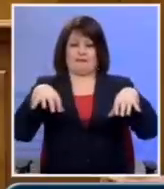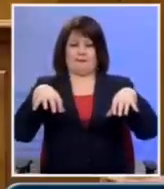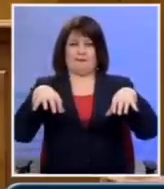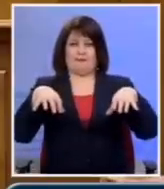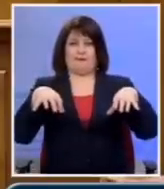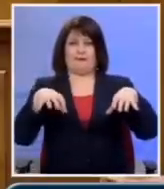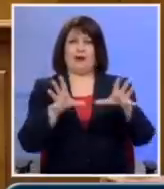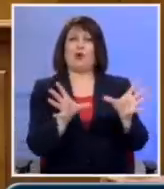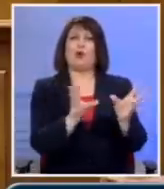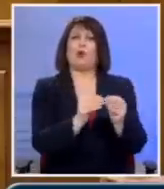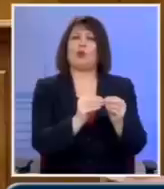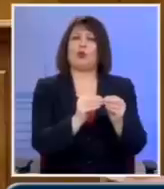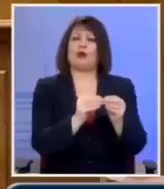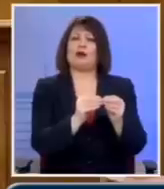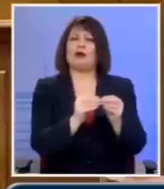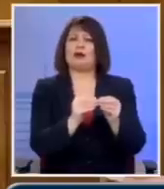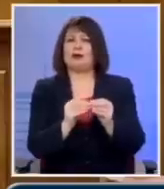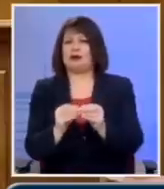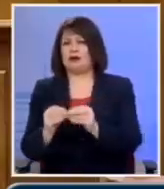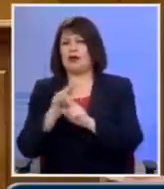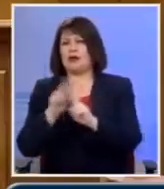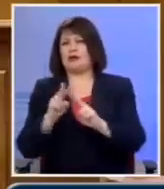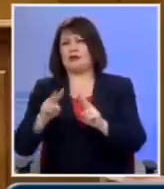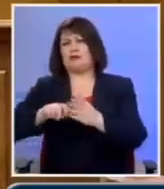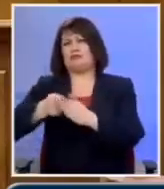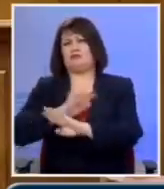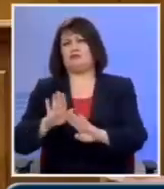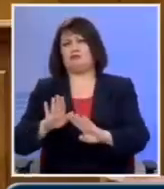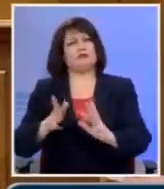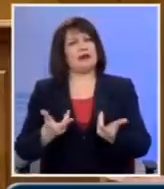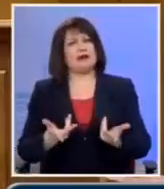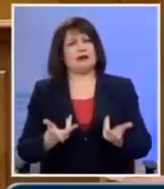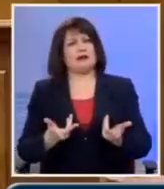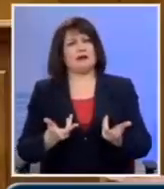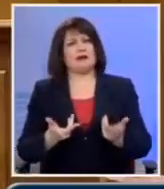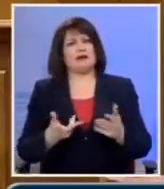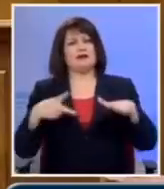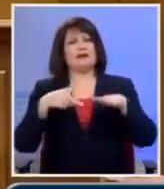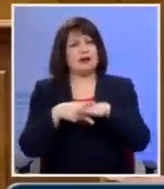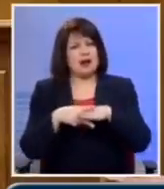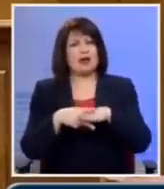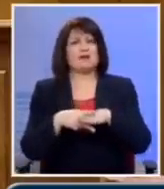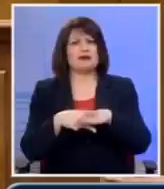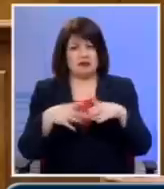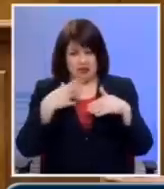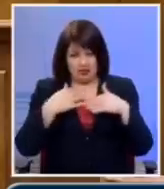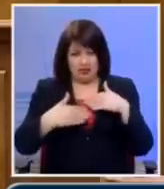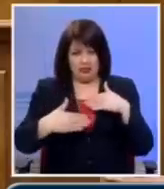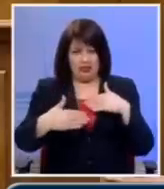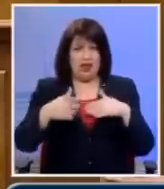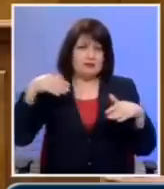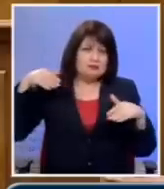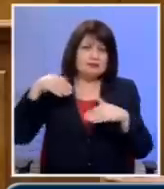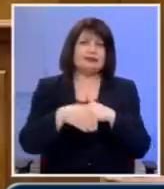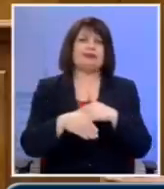σε συγχώνευση η πρώτη και σε εκαθάριση η δεύτερη, και μια τράπεζα που ήταν στα πρόθυρα της